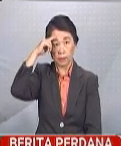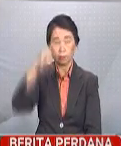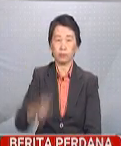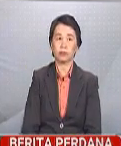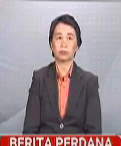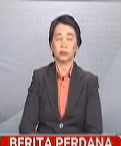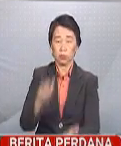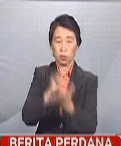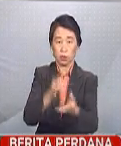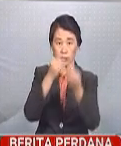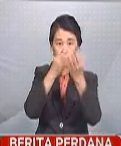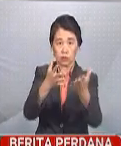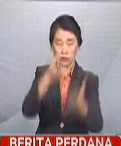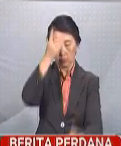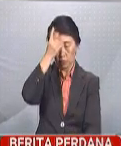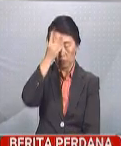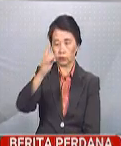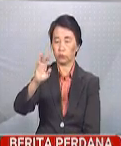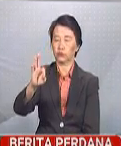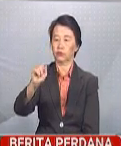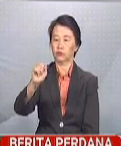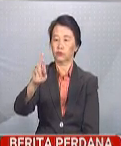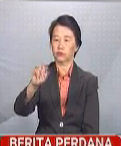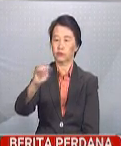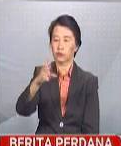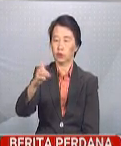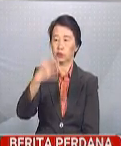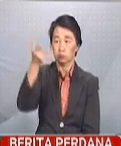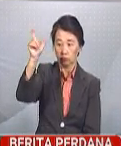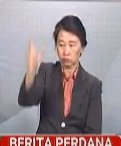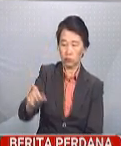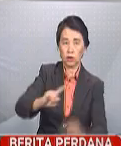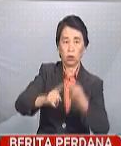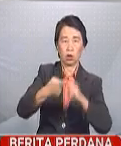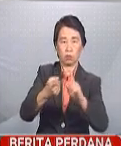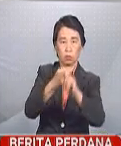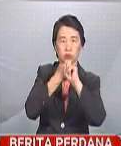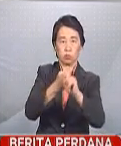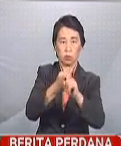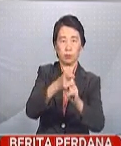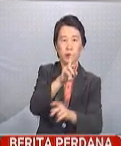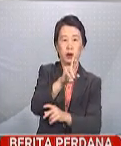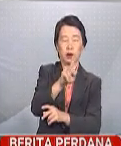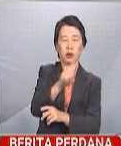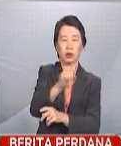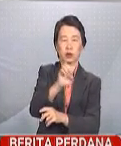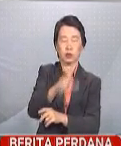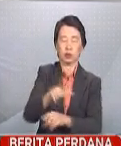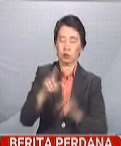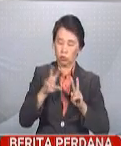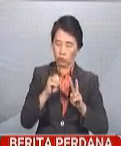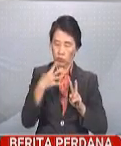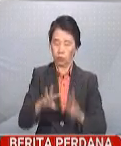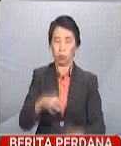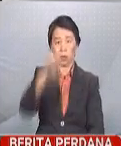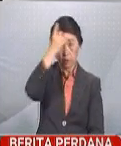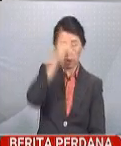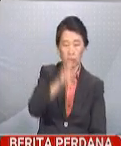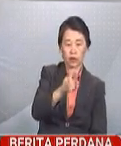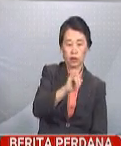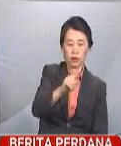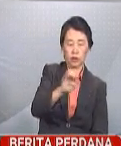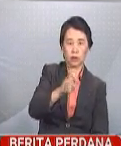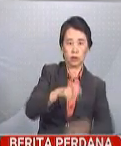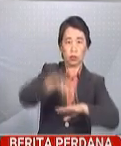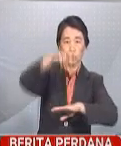Baik, perkara itu didedahkan oleh Dato' Ahmad Farid Zainal Abidin yang merupakan kawan rapat kepada Dato' Rizal sejak 2014. Dato' Rizal kemudian